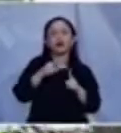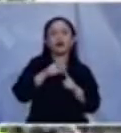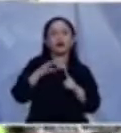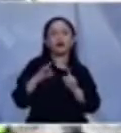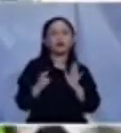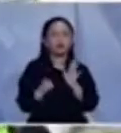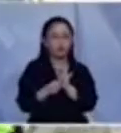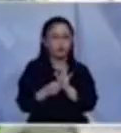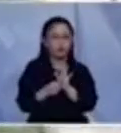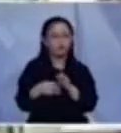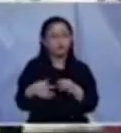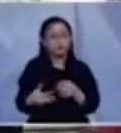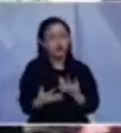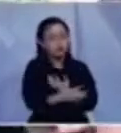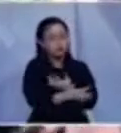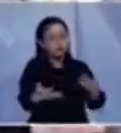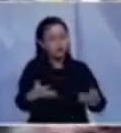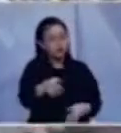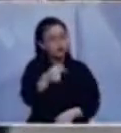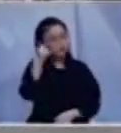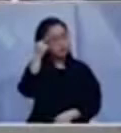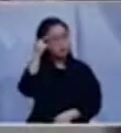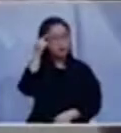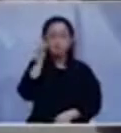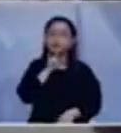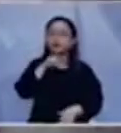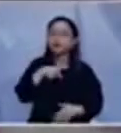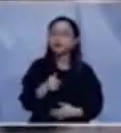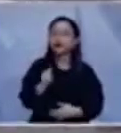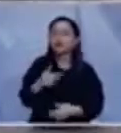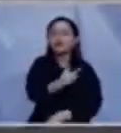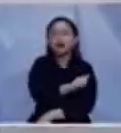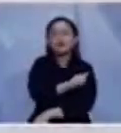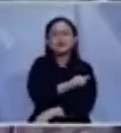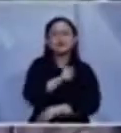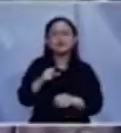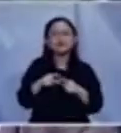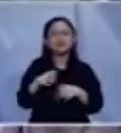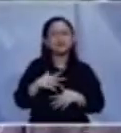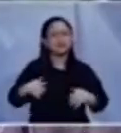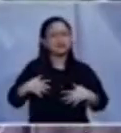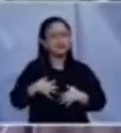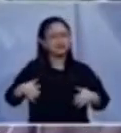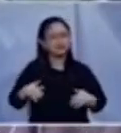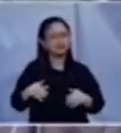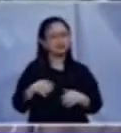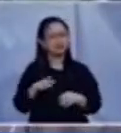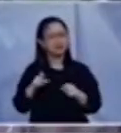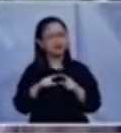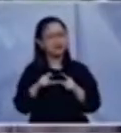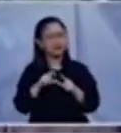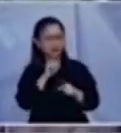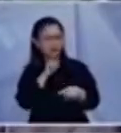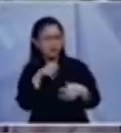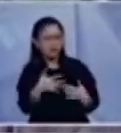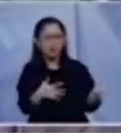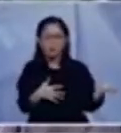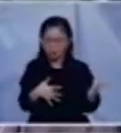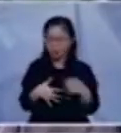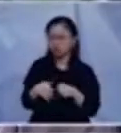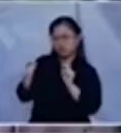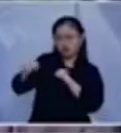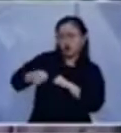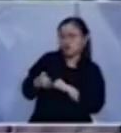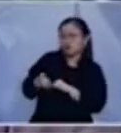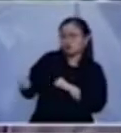bagaimanakah tanggapan masyarakat akan wacana pemberian vaksin cacar monyet di Indonesia? Saya sih setuju aja. Yang penting